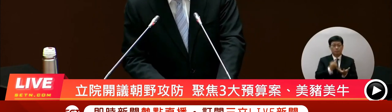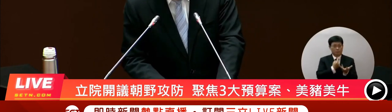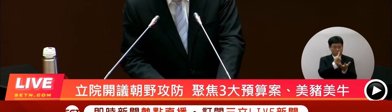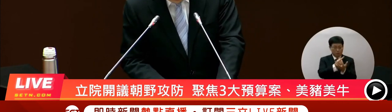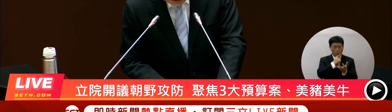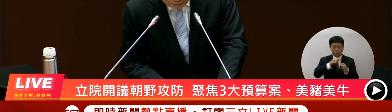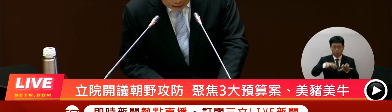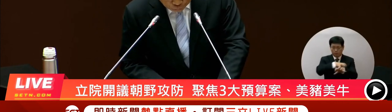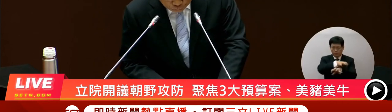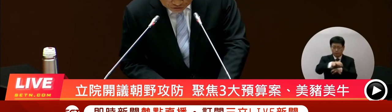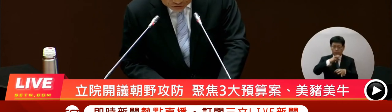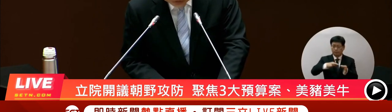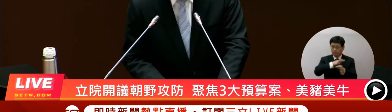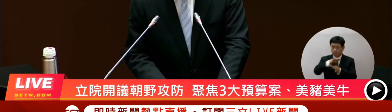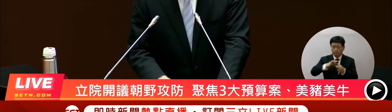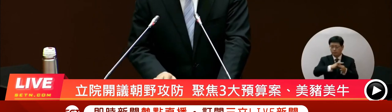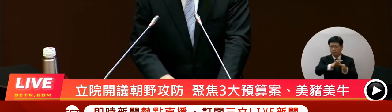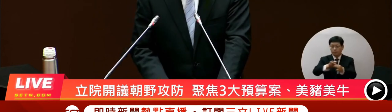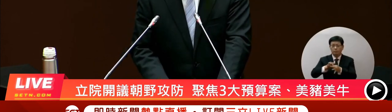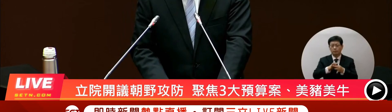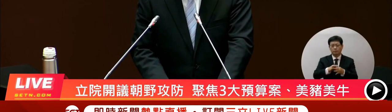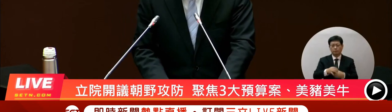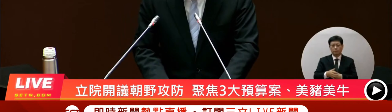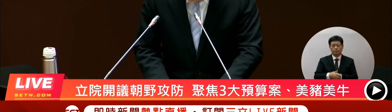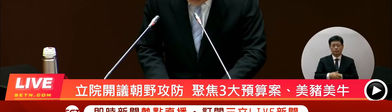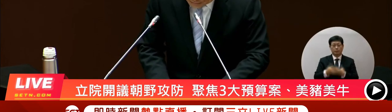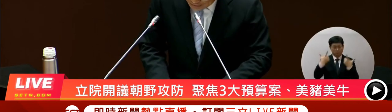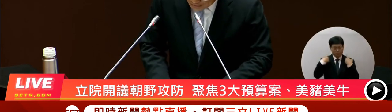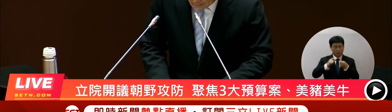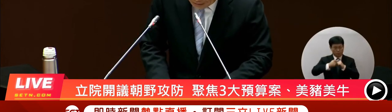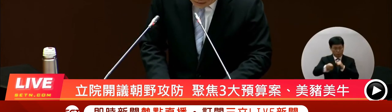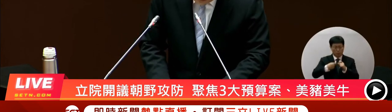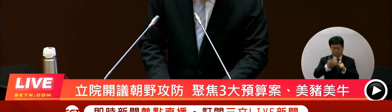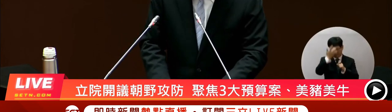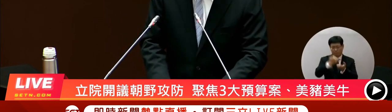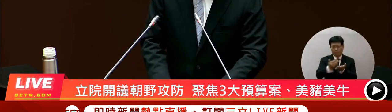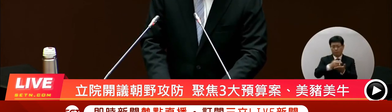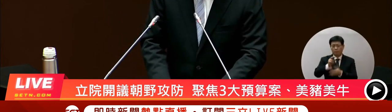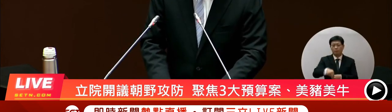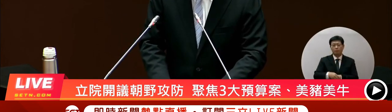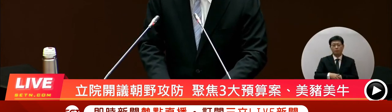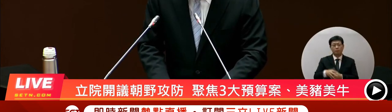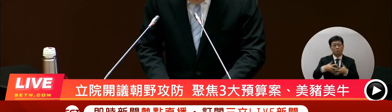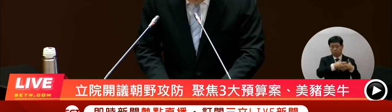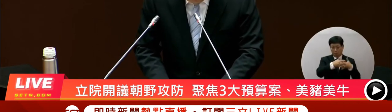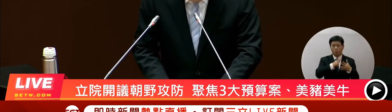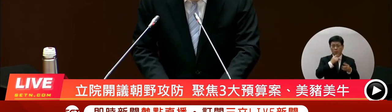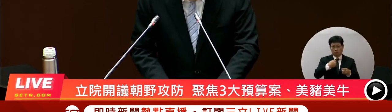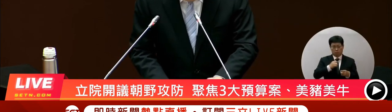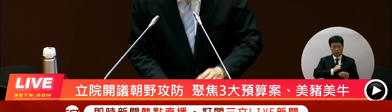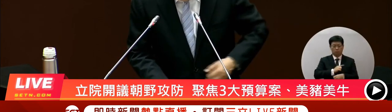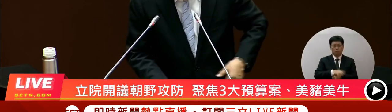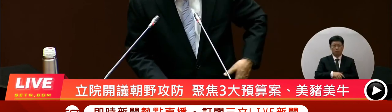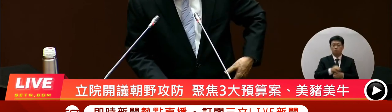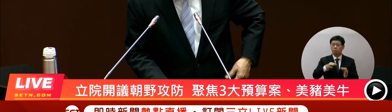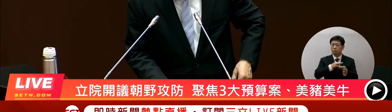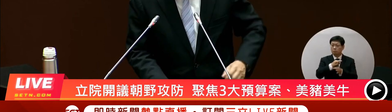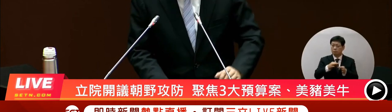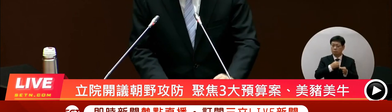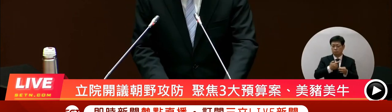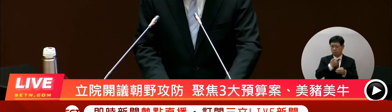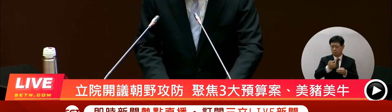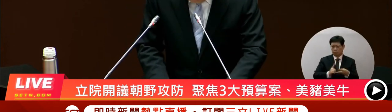域的经贸组织，消除关税的障碍。美国是我们贸易